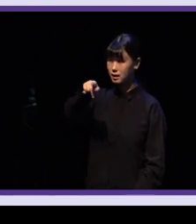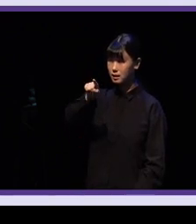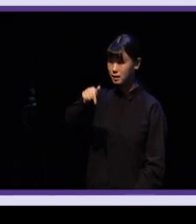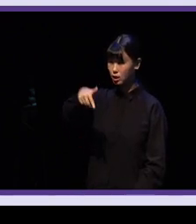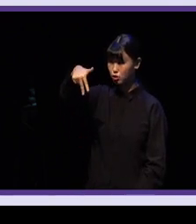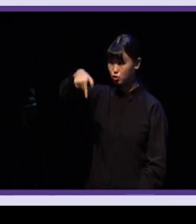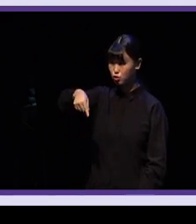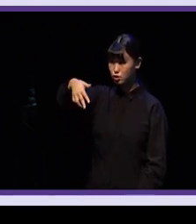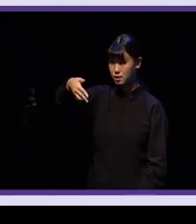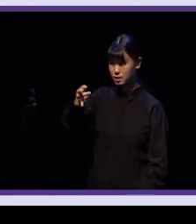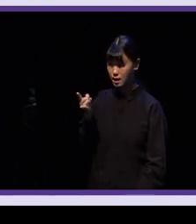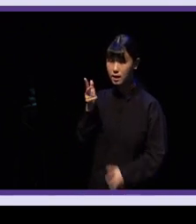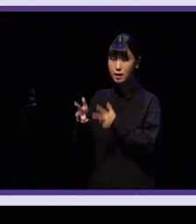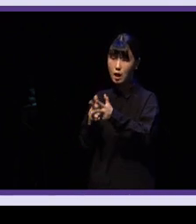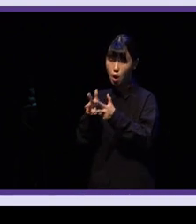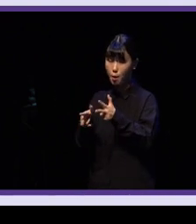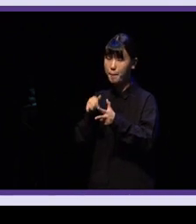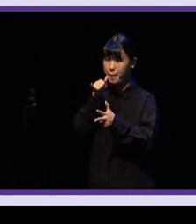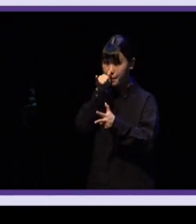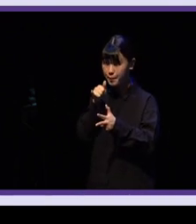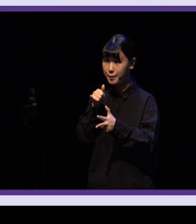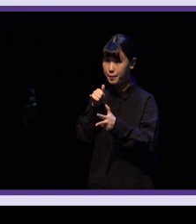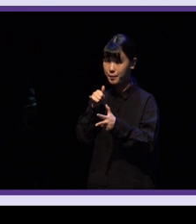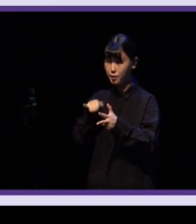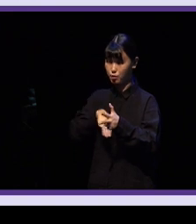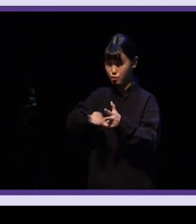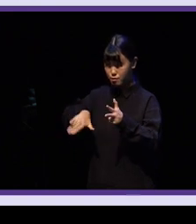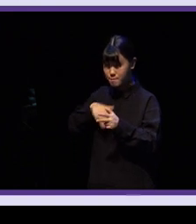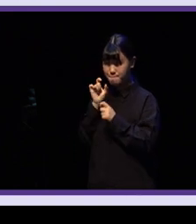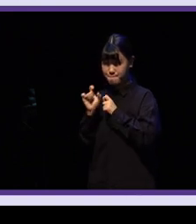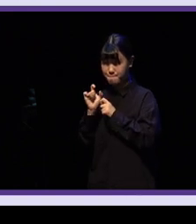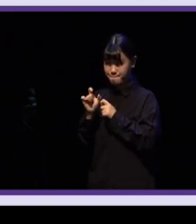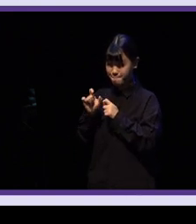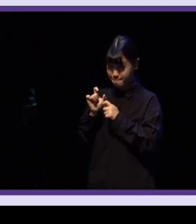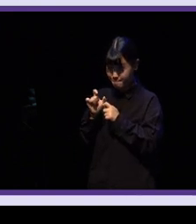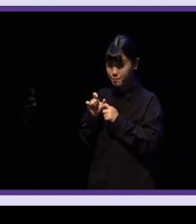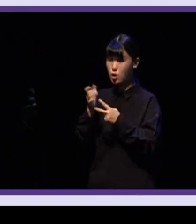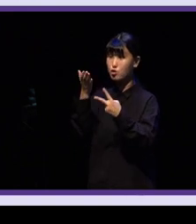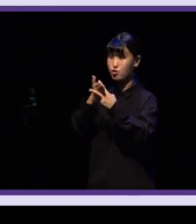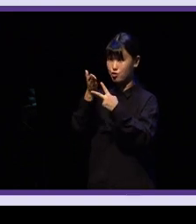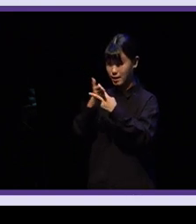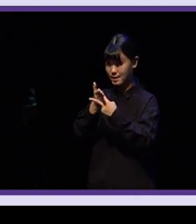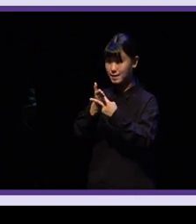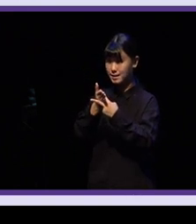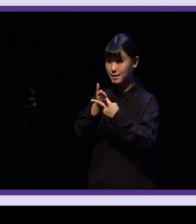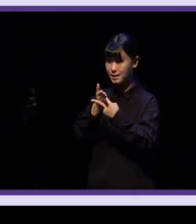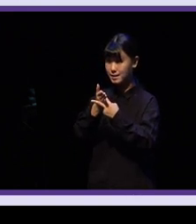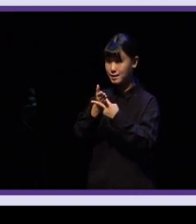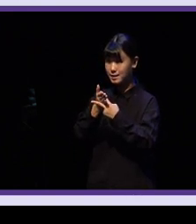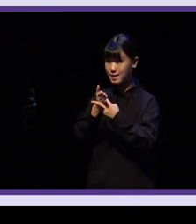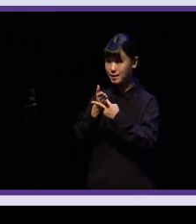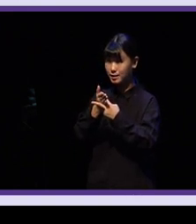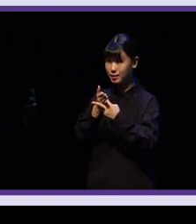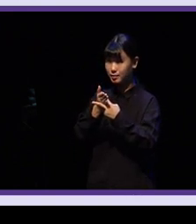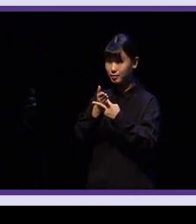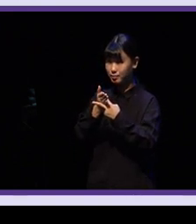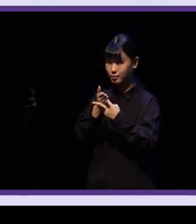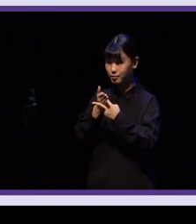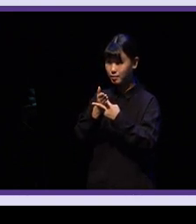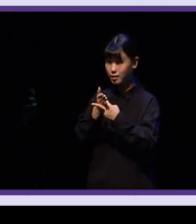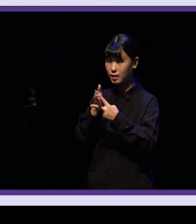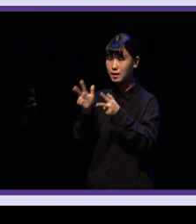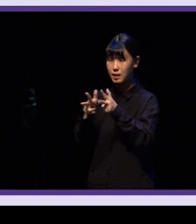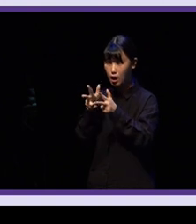생겨나면서 여러가지 고민 끝에 두 가지 편성 항목들을 올해는 지원할 수